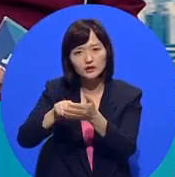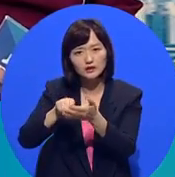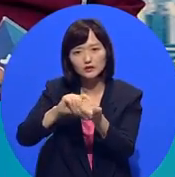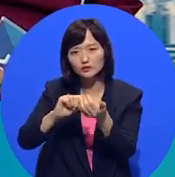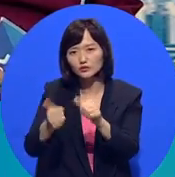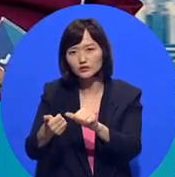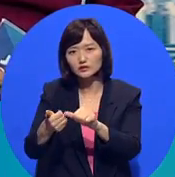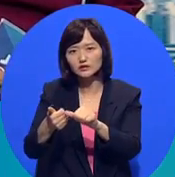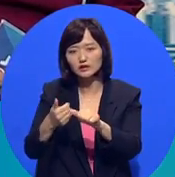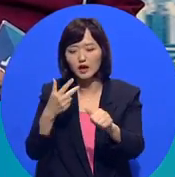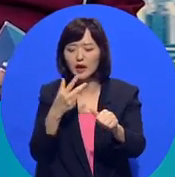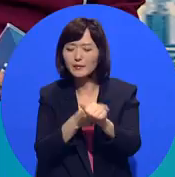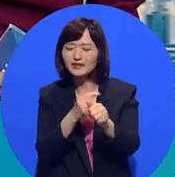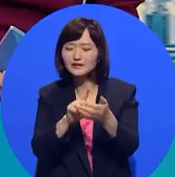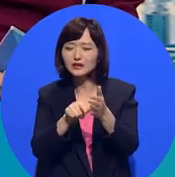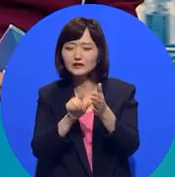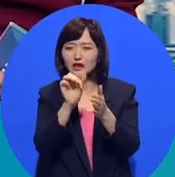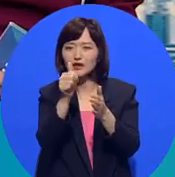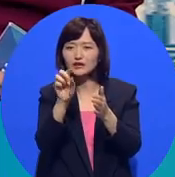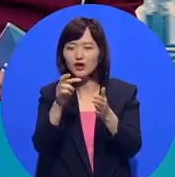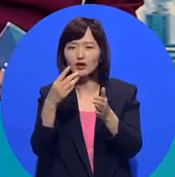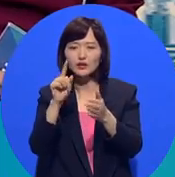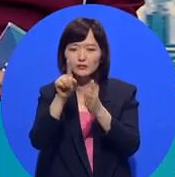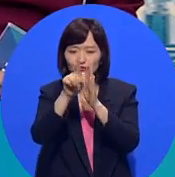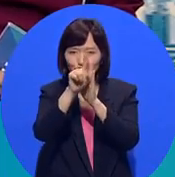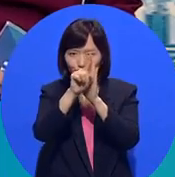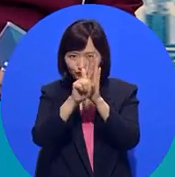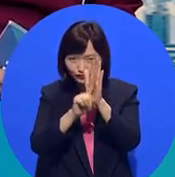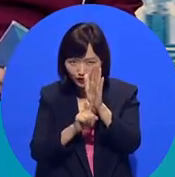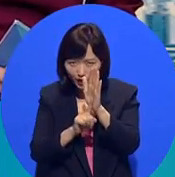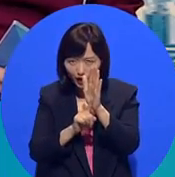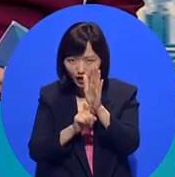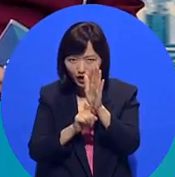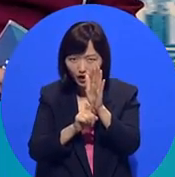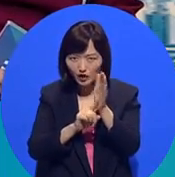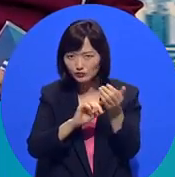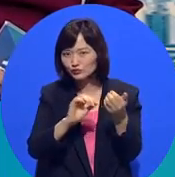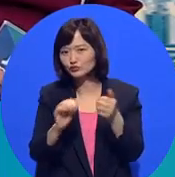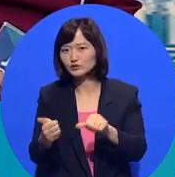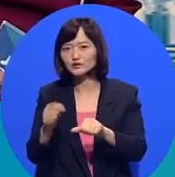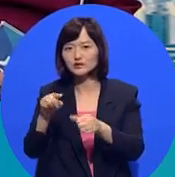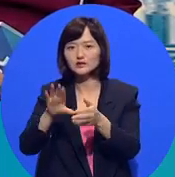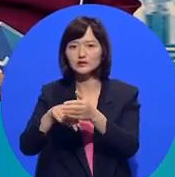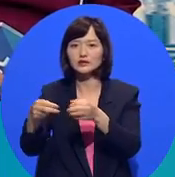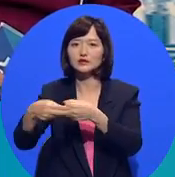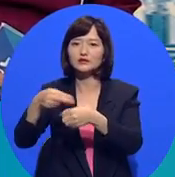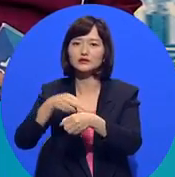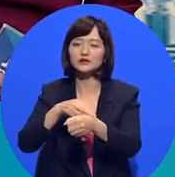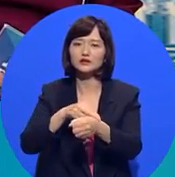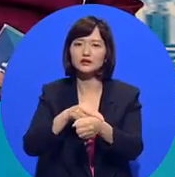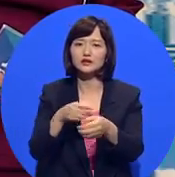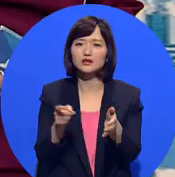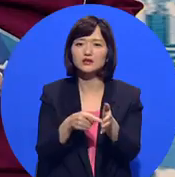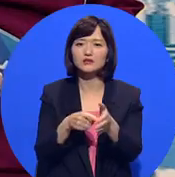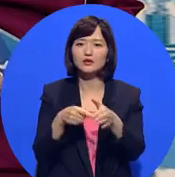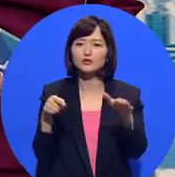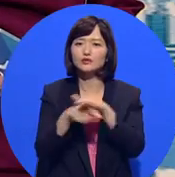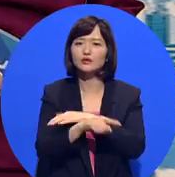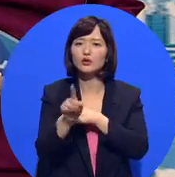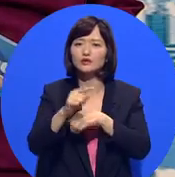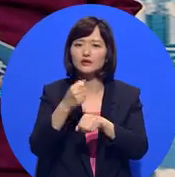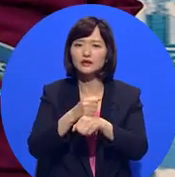떨어져서 심장이 멈췄는데 당시의 의료진이 응급조치를 어떻게 했는지 수술실 cctv 에 담겼습니다 이상엽